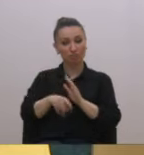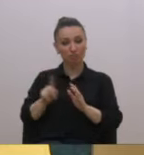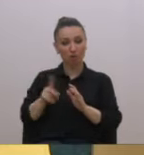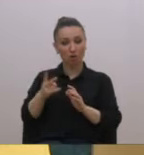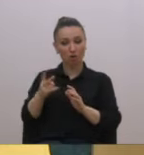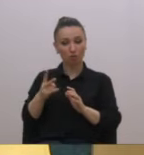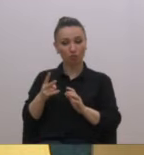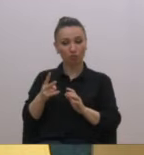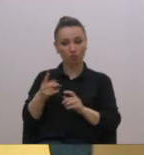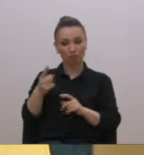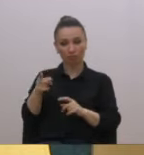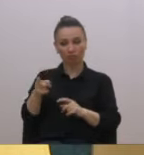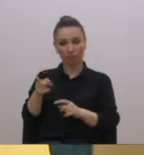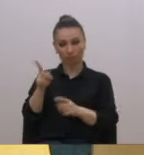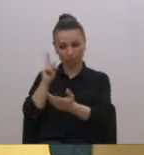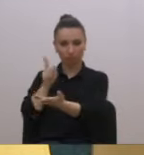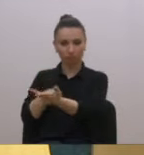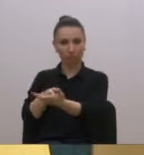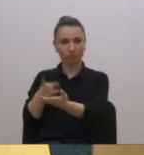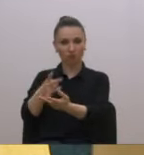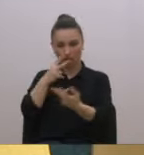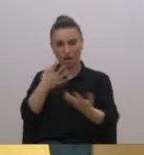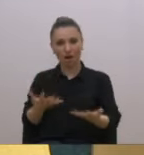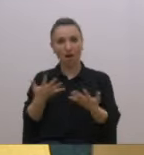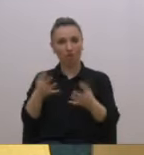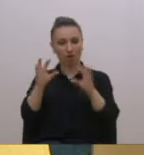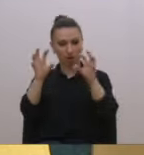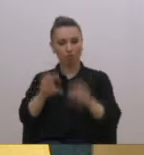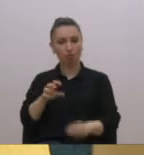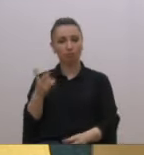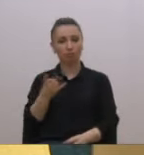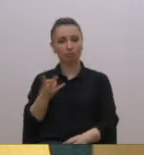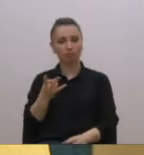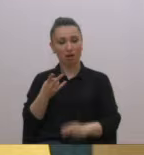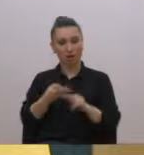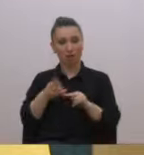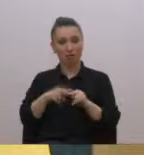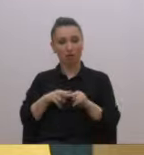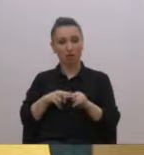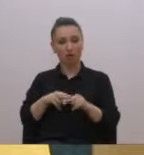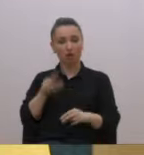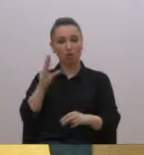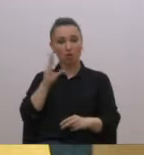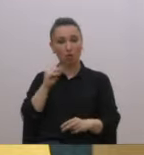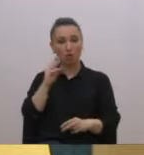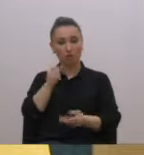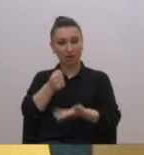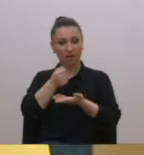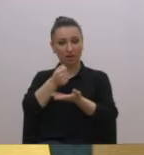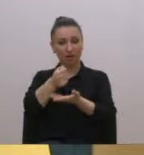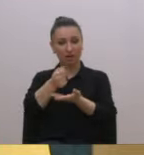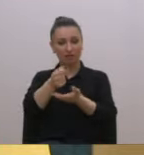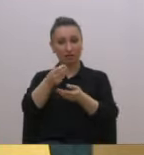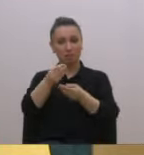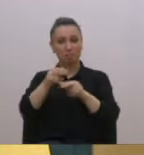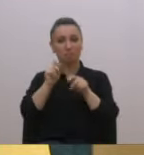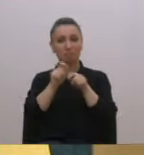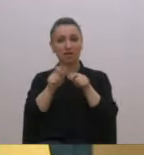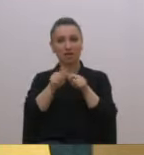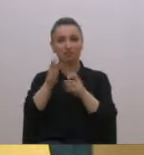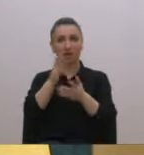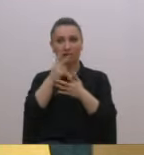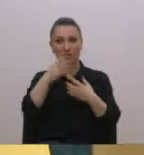უნდა ამხილო. ამისთვის ჭირდება გამკვირვალობის კანონი. როდესაც გრანტებით ფინანსდება აი ასეთი